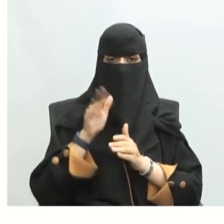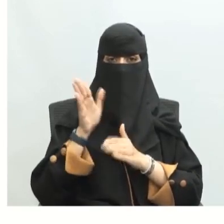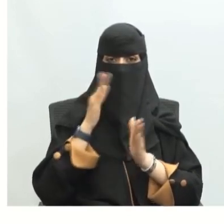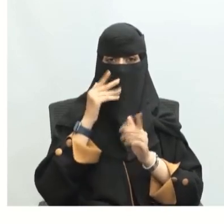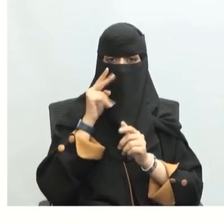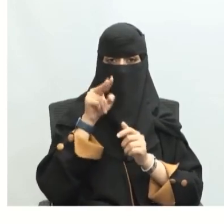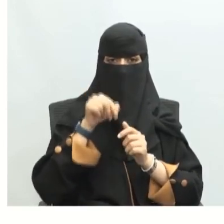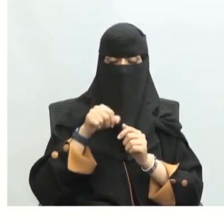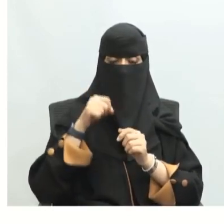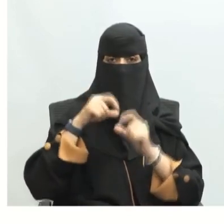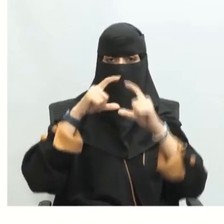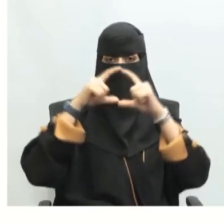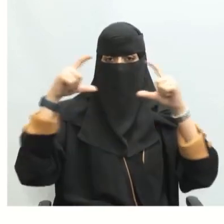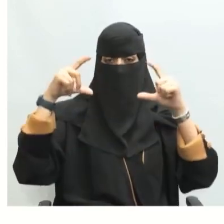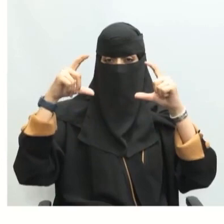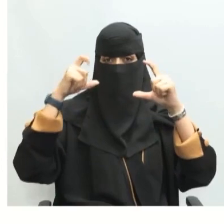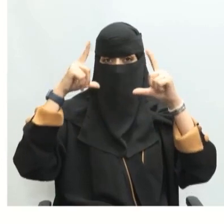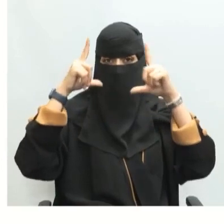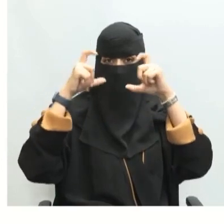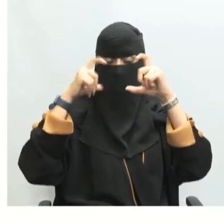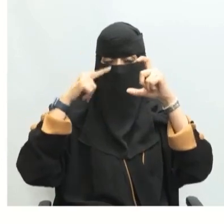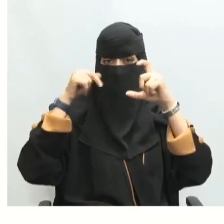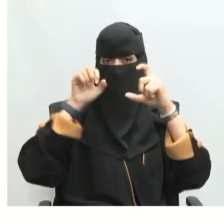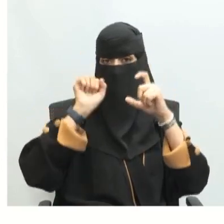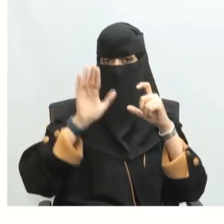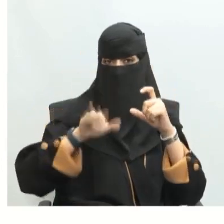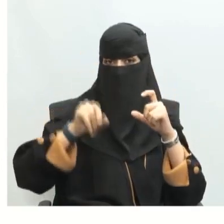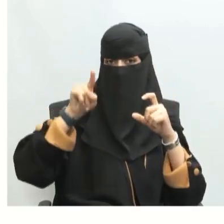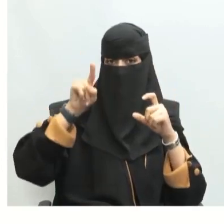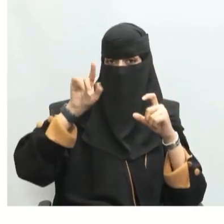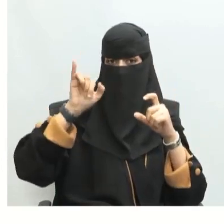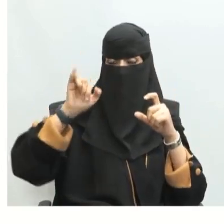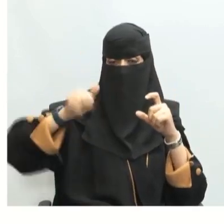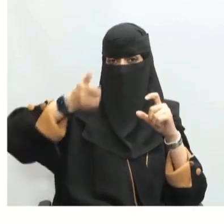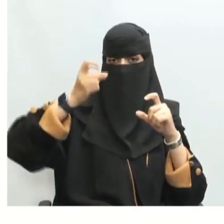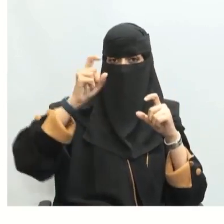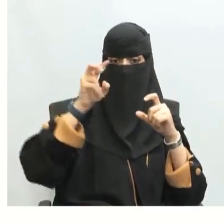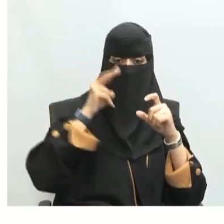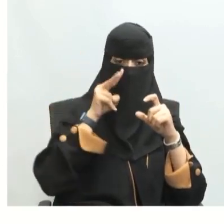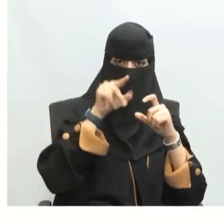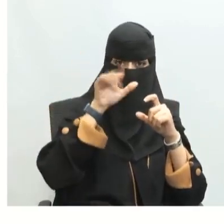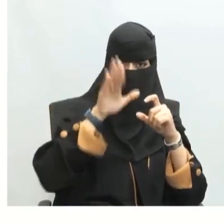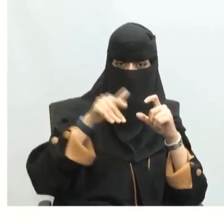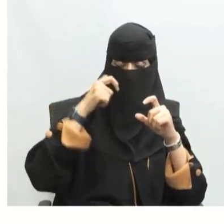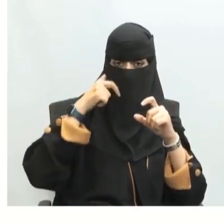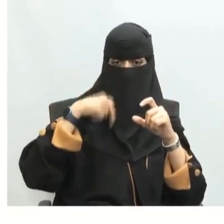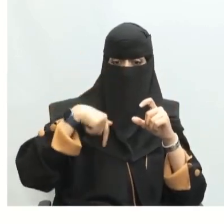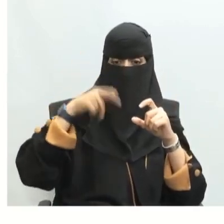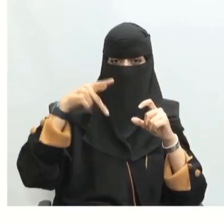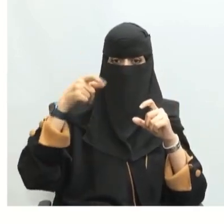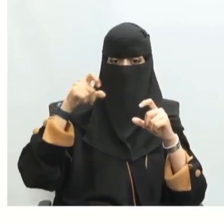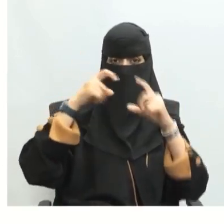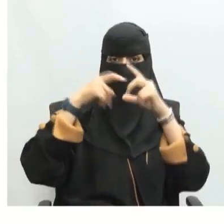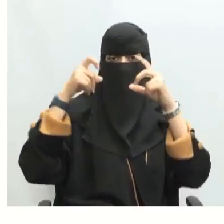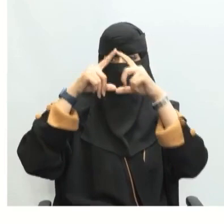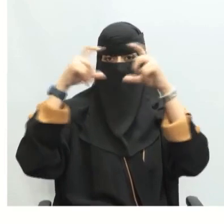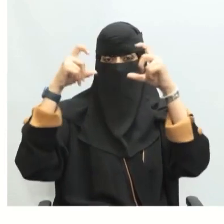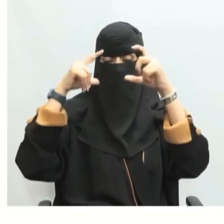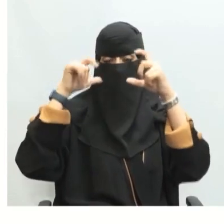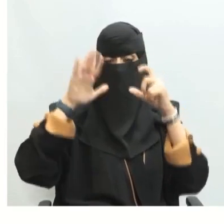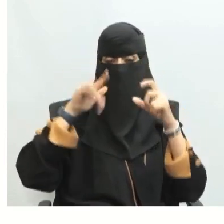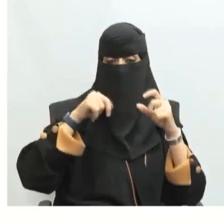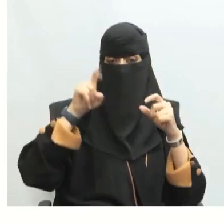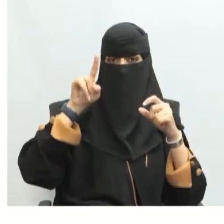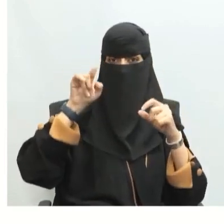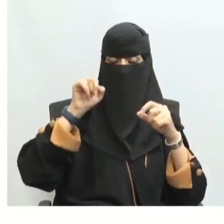هنا شعارات بعض البرامج منها مشروع بيادر الذي تحدثنا عنه وهو من مشاريع مركز الملك عبد